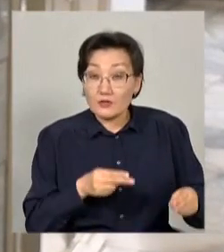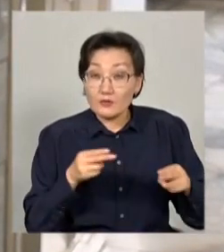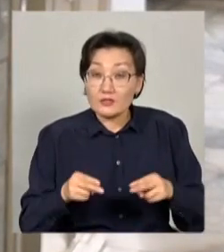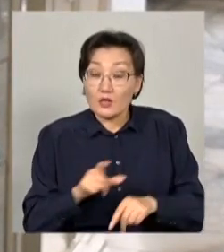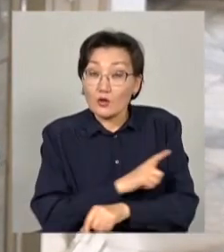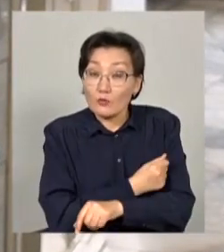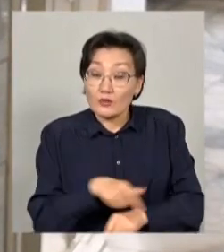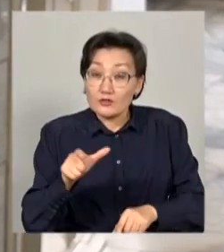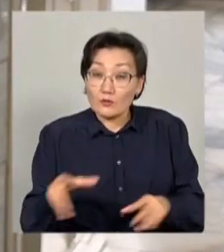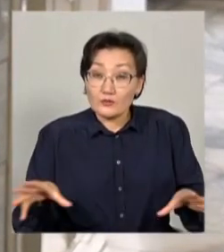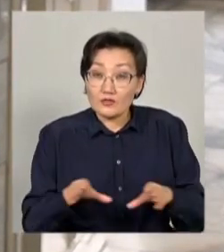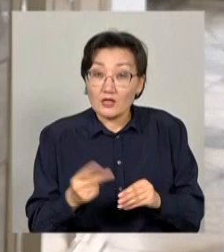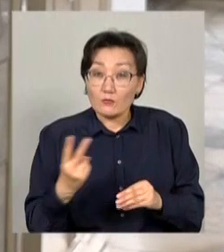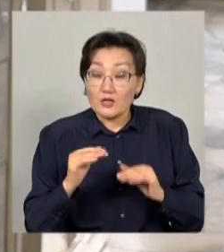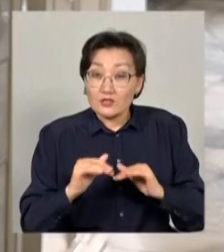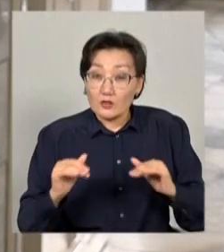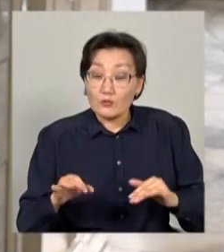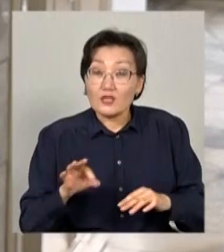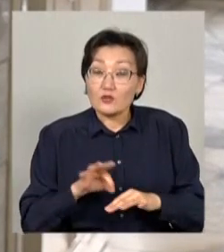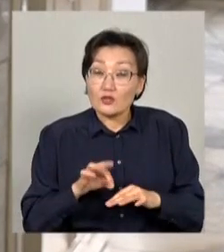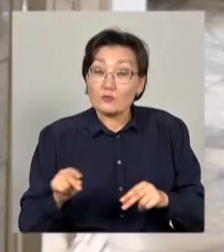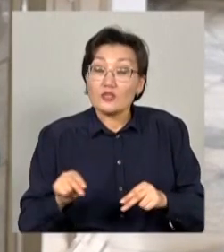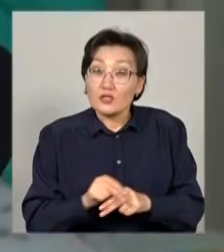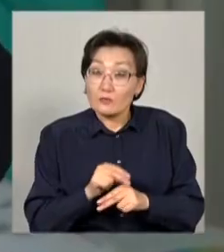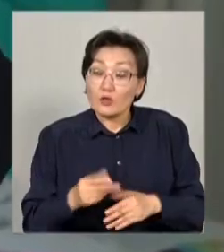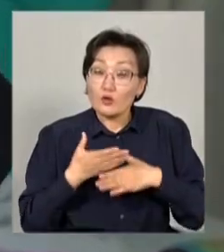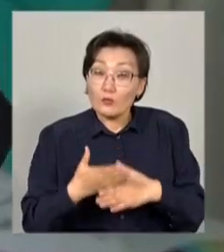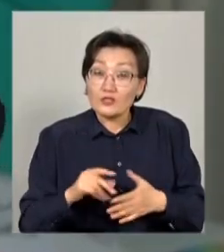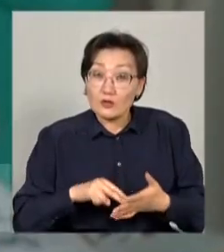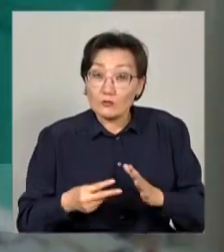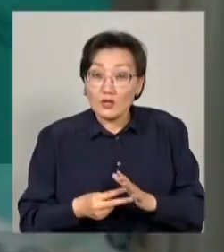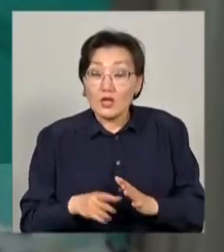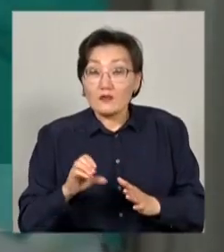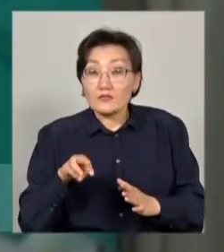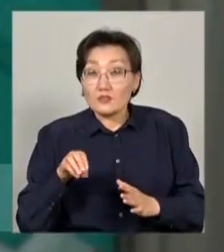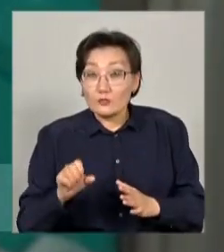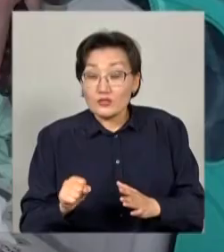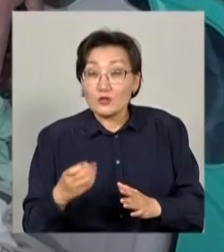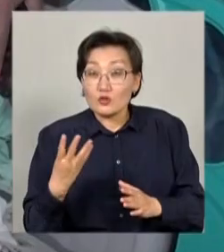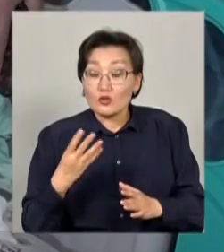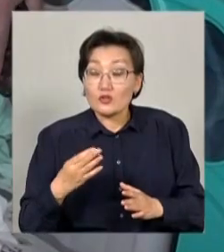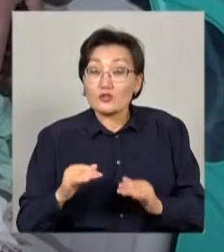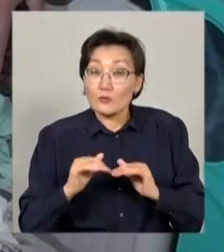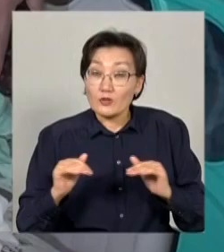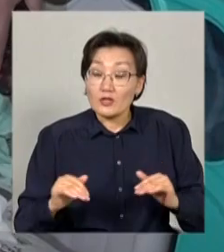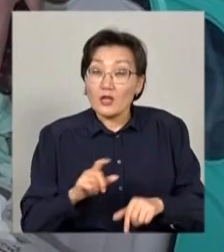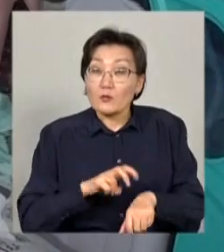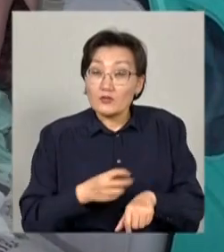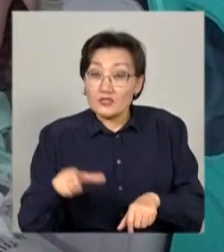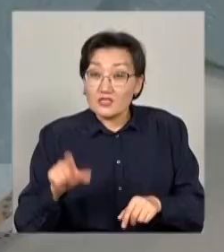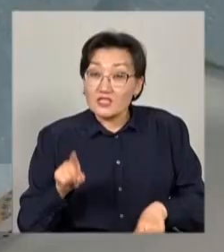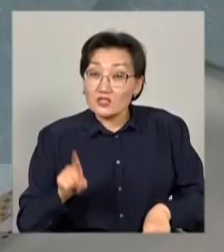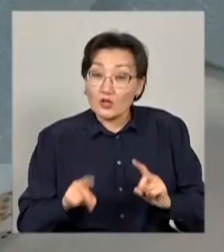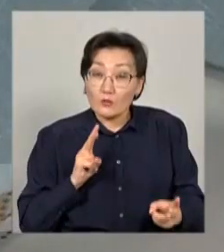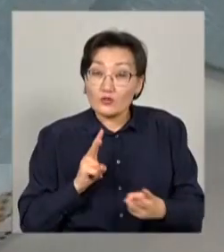әріптестерімен бірге қос бүлдіршінің патологиясын жоюға көмектеспек. Бұл Света Балтабаеваның 4-ші баласы. Дәрігерлер ұлына сирек